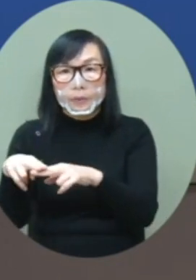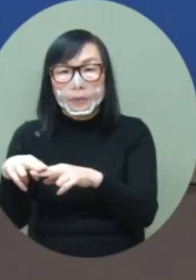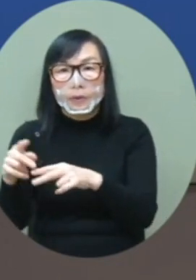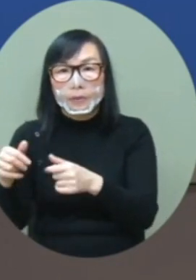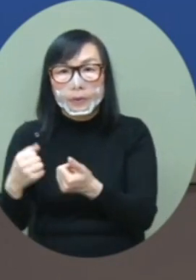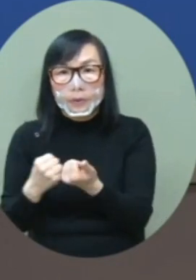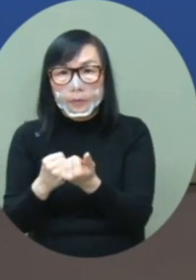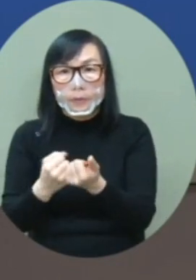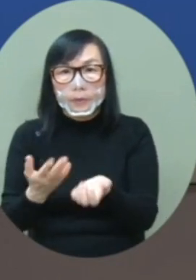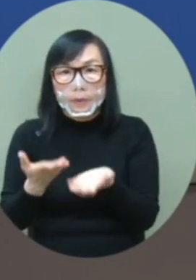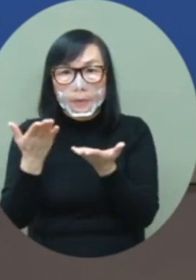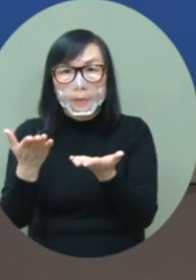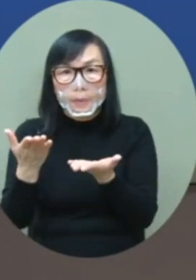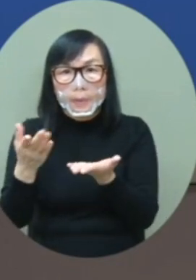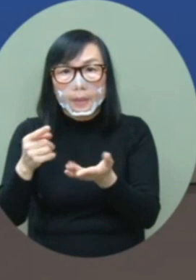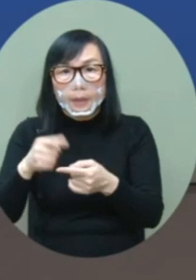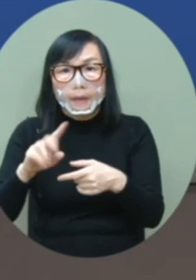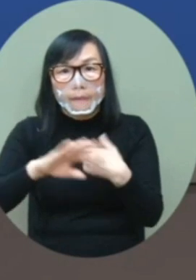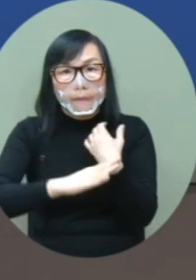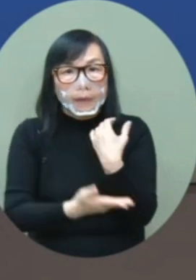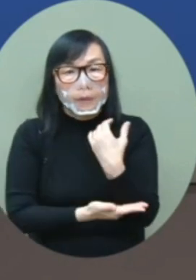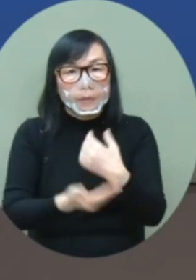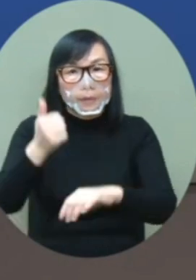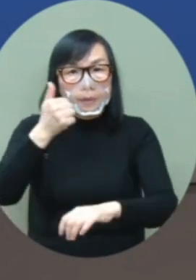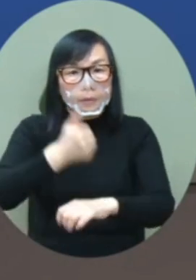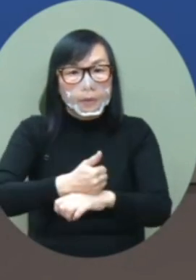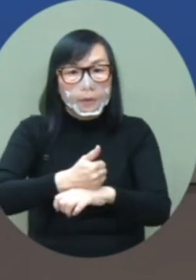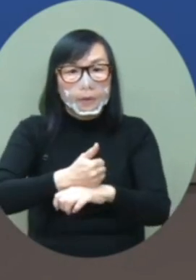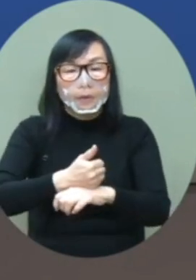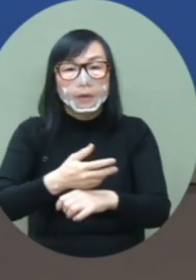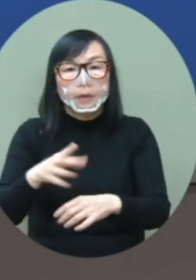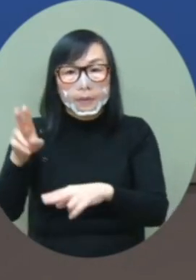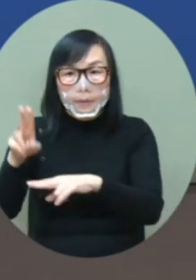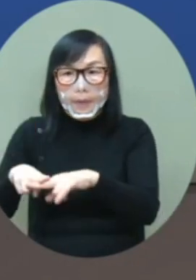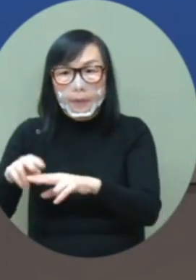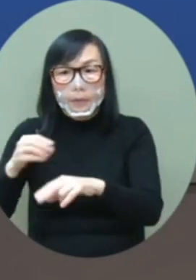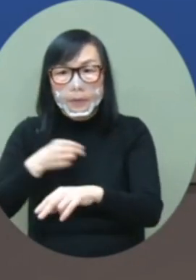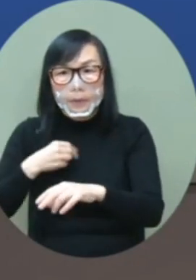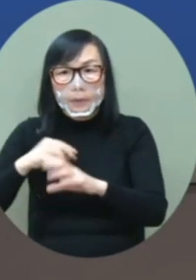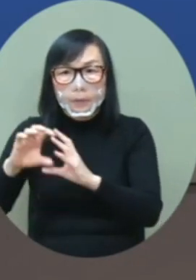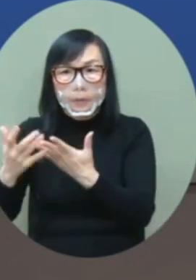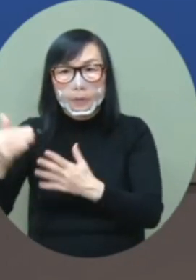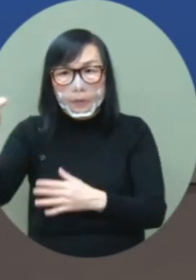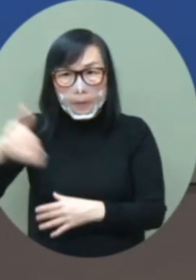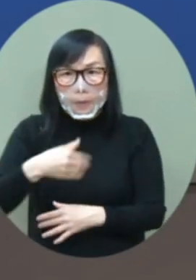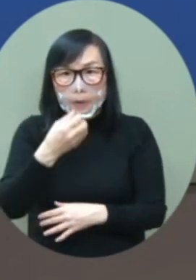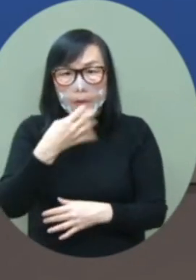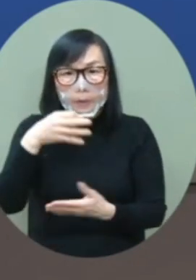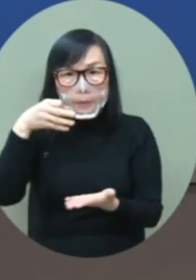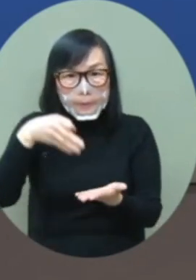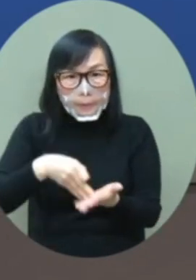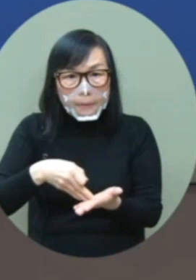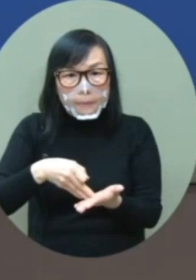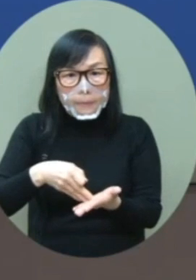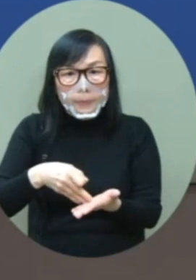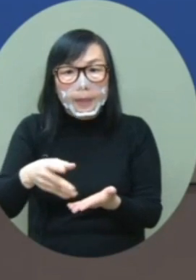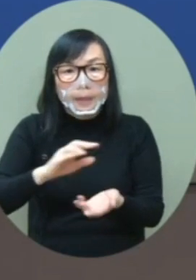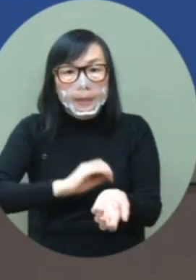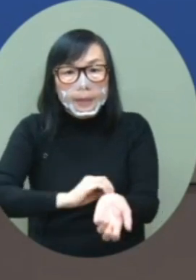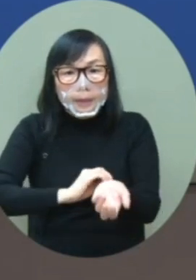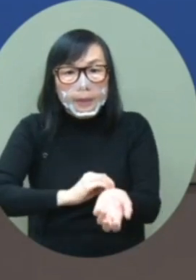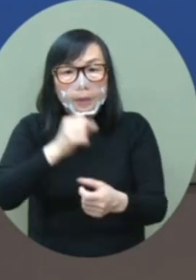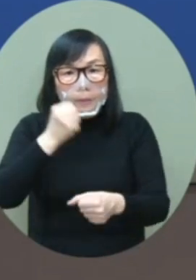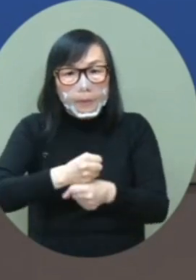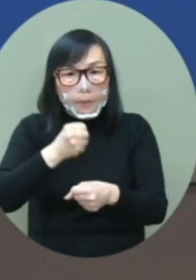咧，提供咗一個堅實嘅法律嘅基礎。咁所以內地醫療團隊嚟香港參與香港治療嘅工